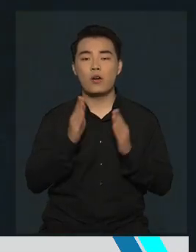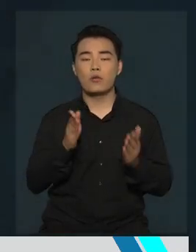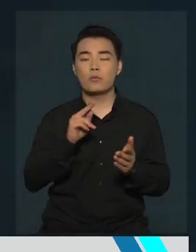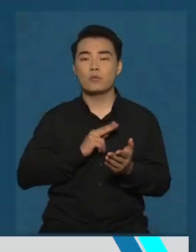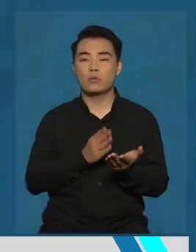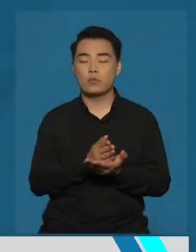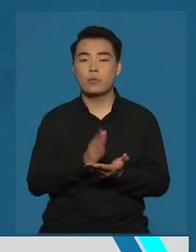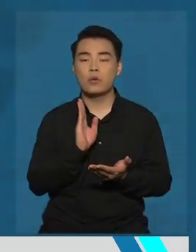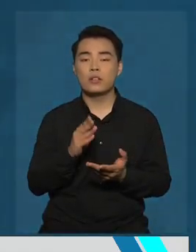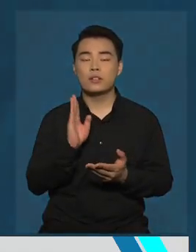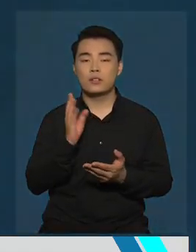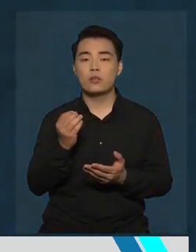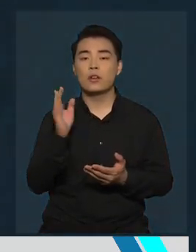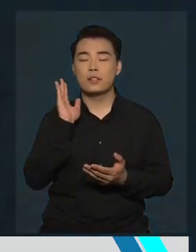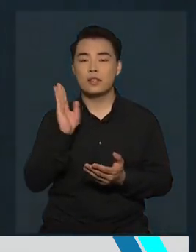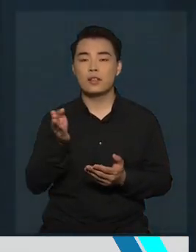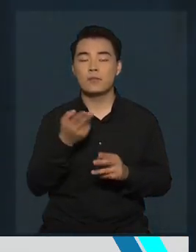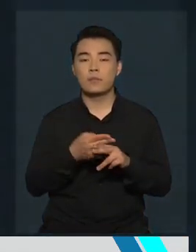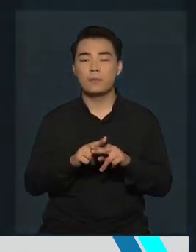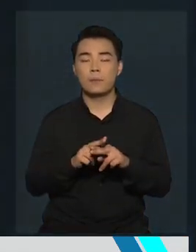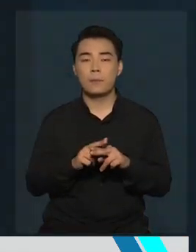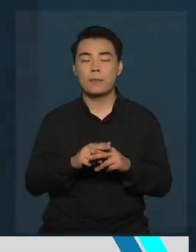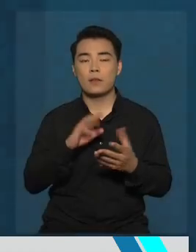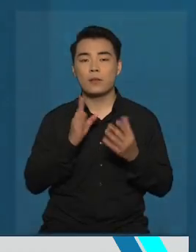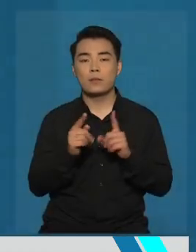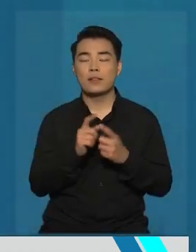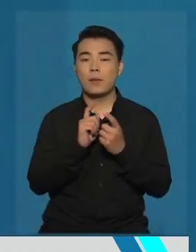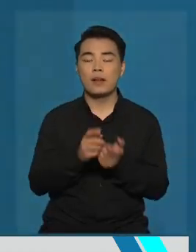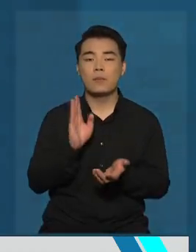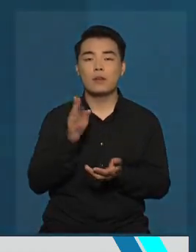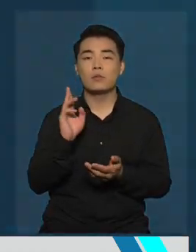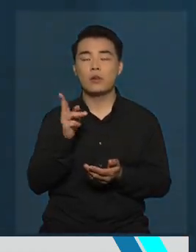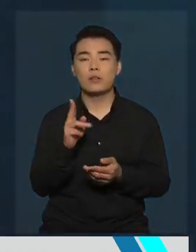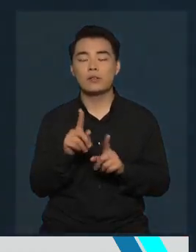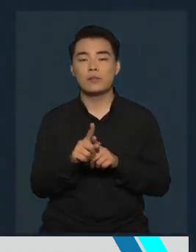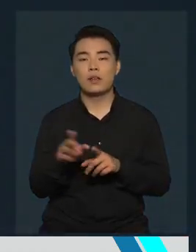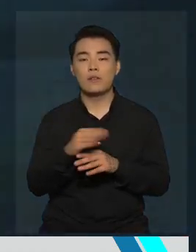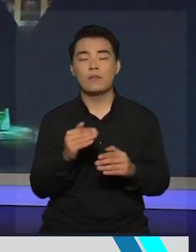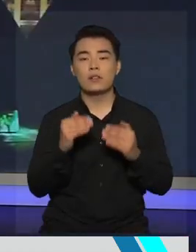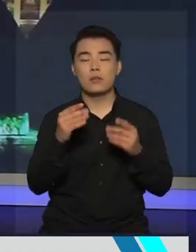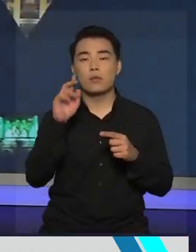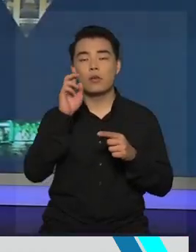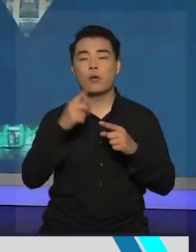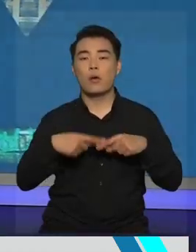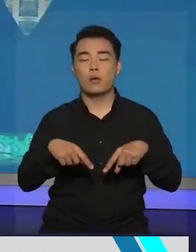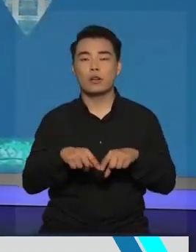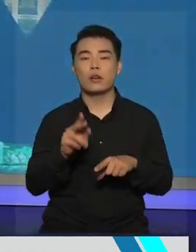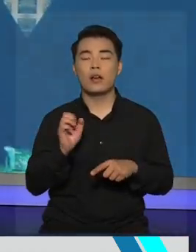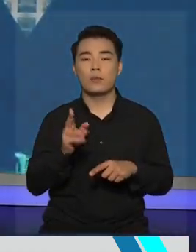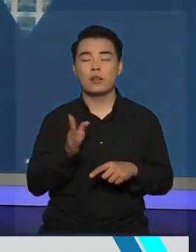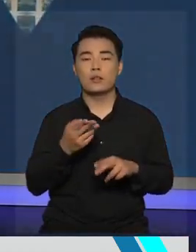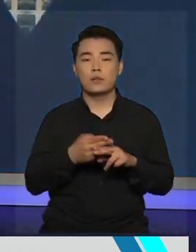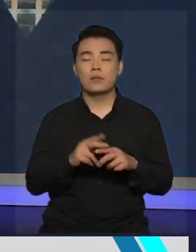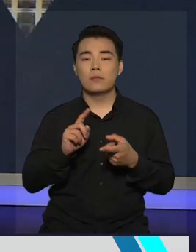И плюс есть еще определенная ригидность, ну, определенное сопротивление даже. Это, да, вот насколько скажу, госорганы наши вообще готовы. Ну, это